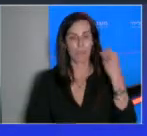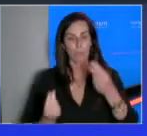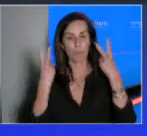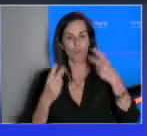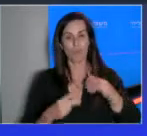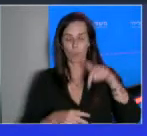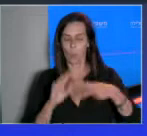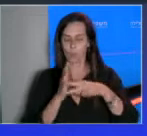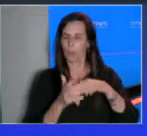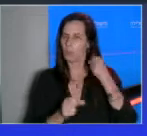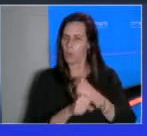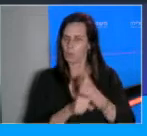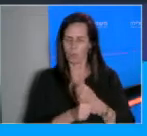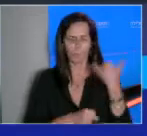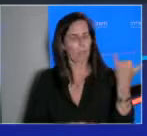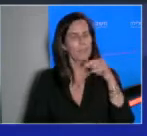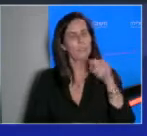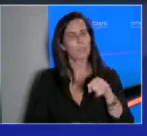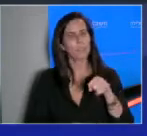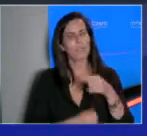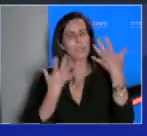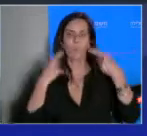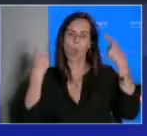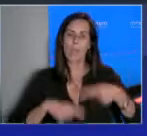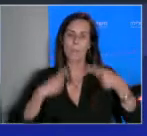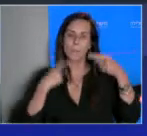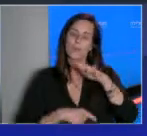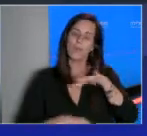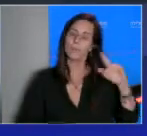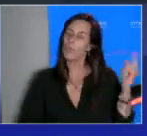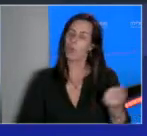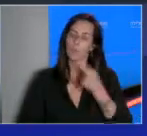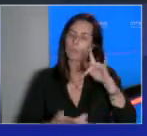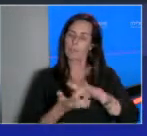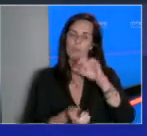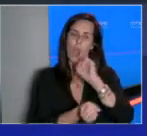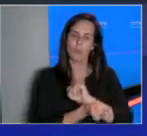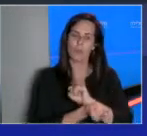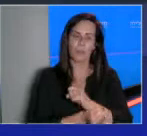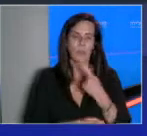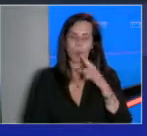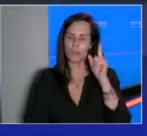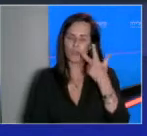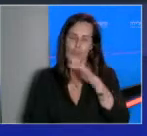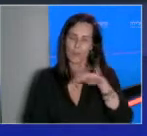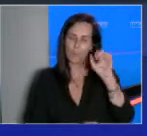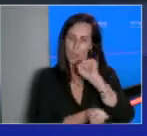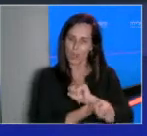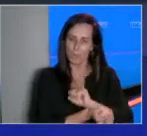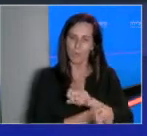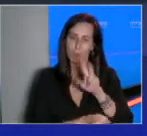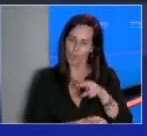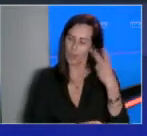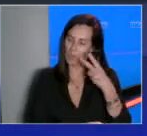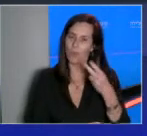החשובים שאנחנו פה בתוכנית הזאת עושים מאז ומעולם, זה לספור ימים בהם הילדים של כולנו נמצאים בשבי. אני אזכיר את 3 ילדים שנמצאים בשבי, ויש